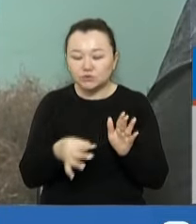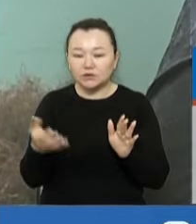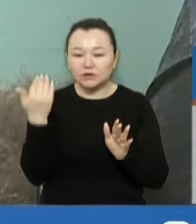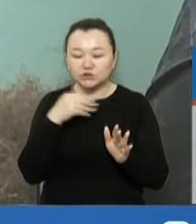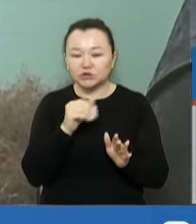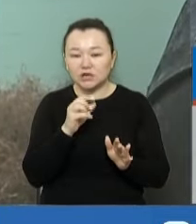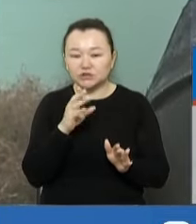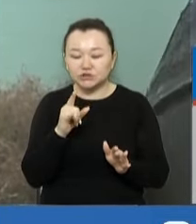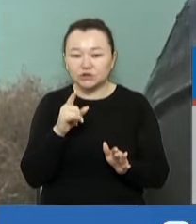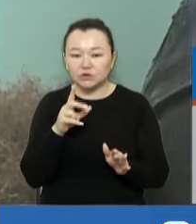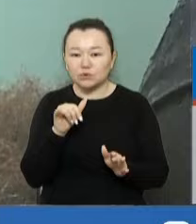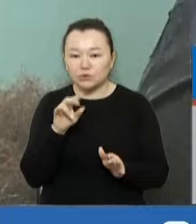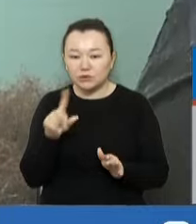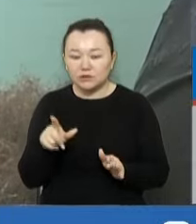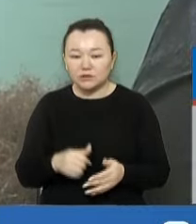«Шашкоголь».